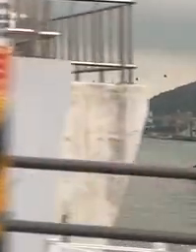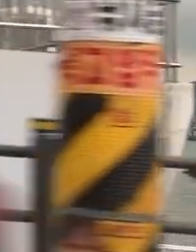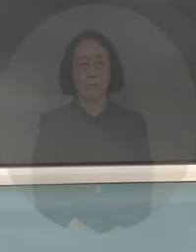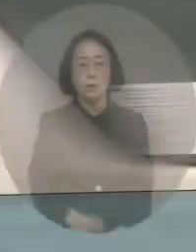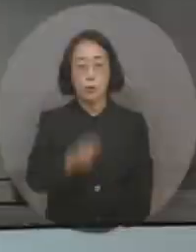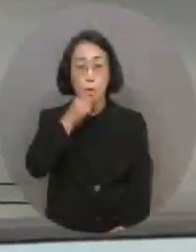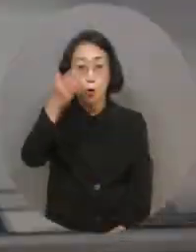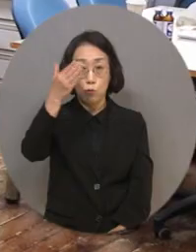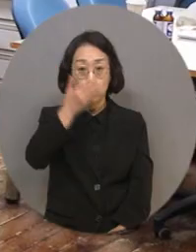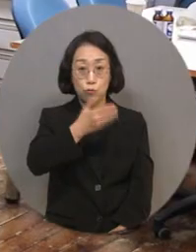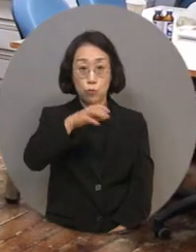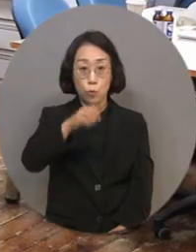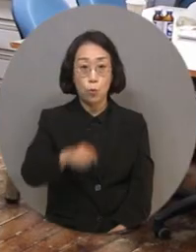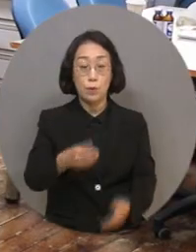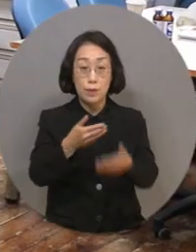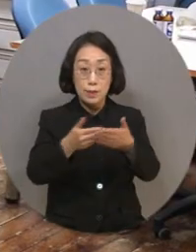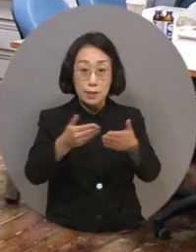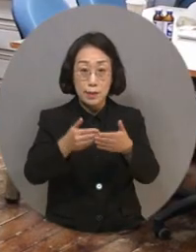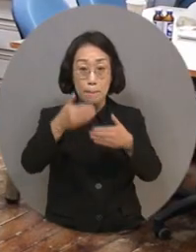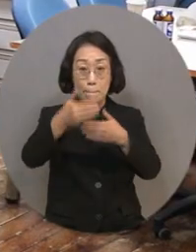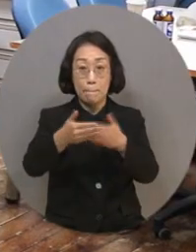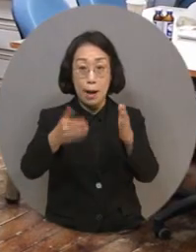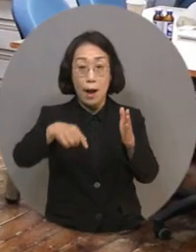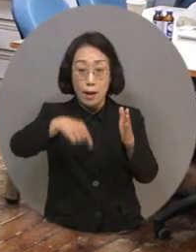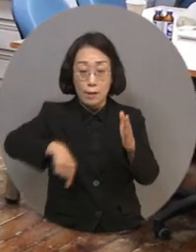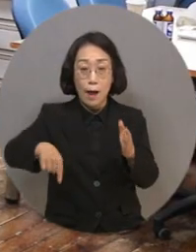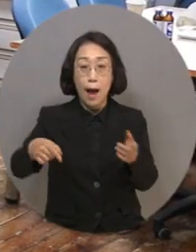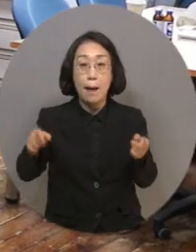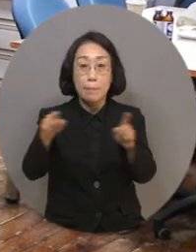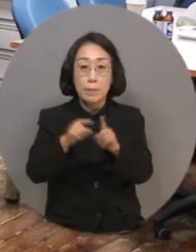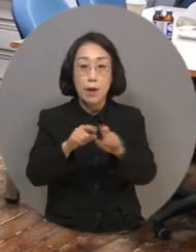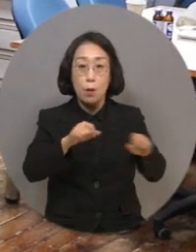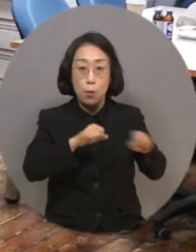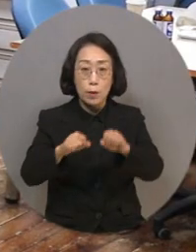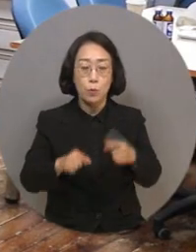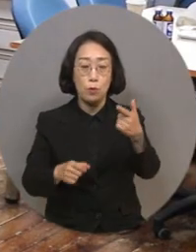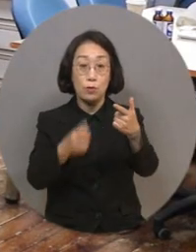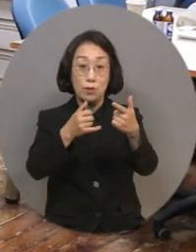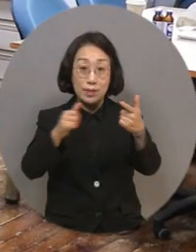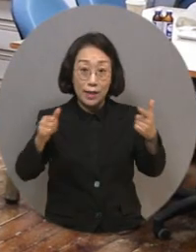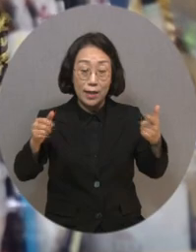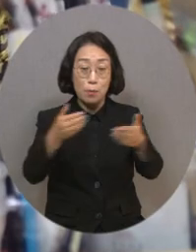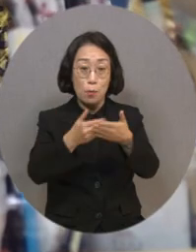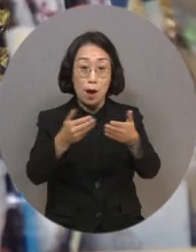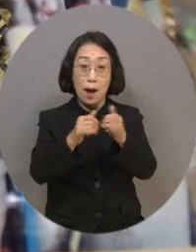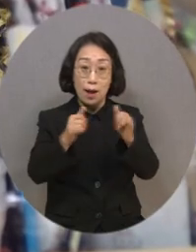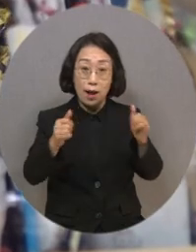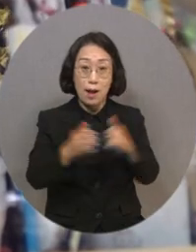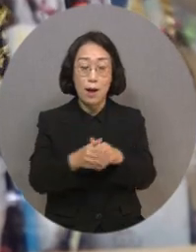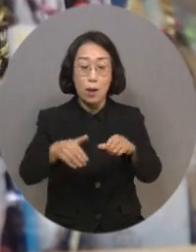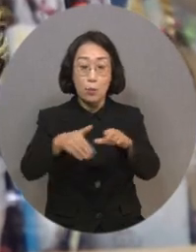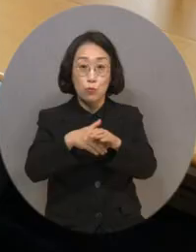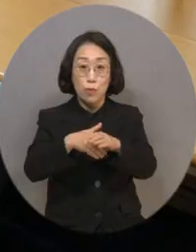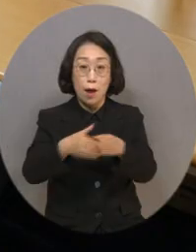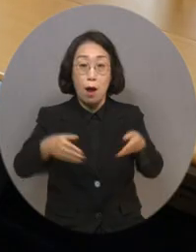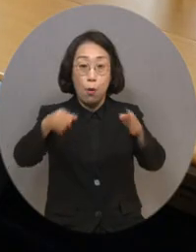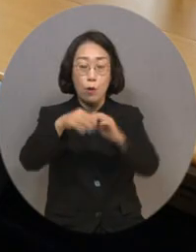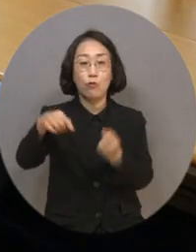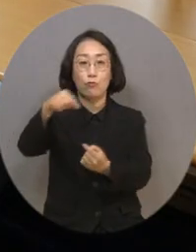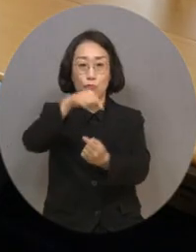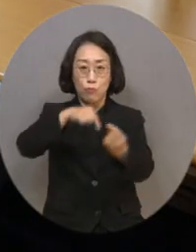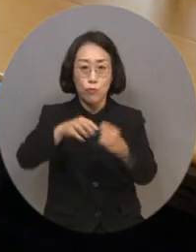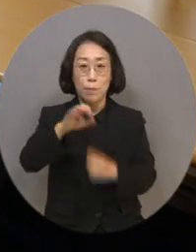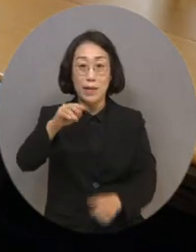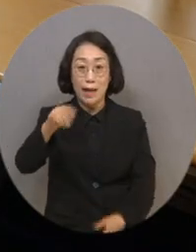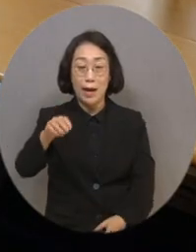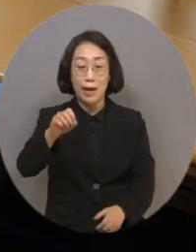여수시 그림의 작업실에서 함께 작업하며 활동하는 6명의 작가가 여수시 문화원에서 운영하는 미항